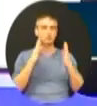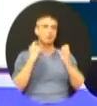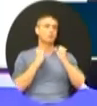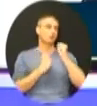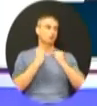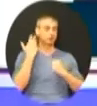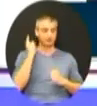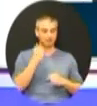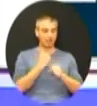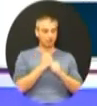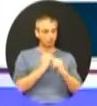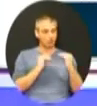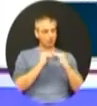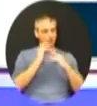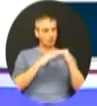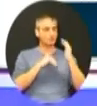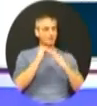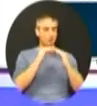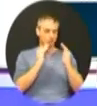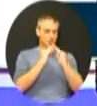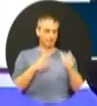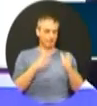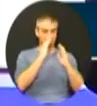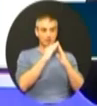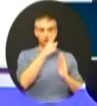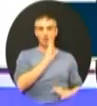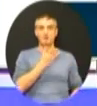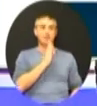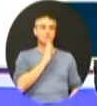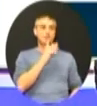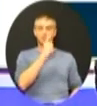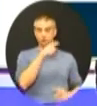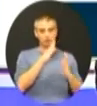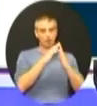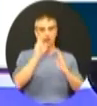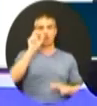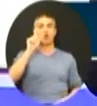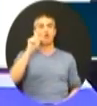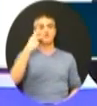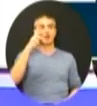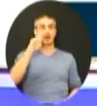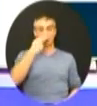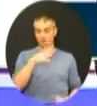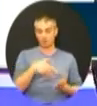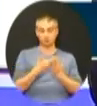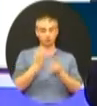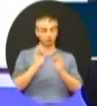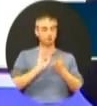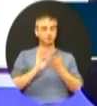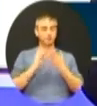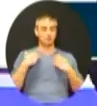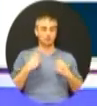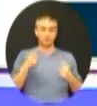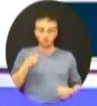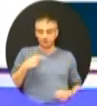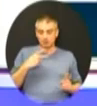כך קשה שהיה צורך לעשות התאמות מבניות למבנה שבו הוא גר אממה האיש גר באופרה והיועץ המשפטי של משרד הביטחון